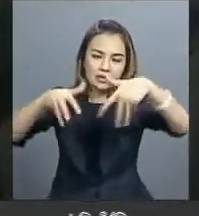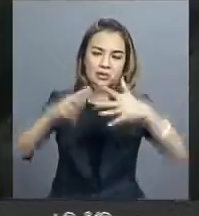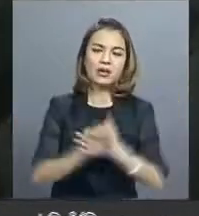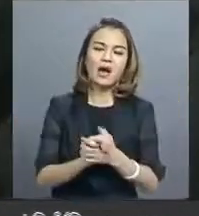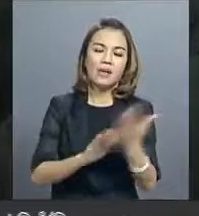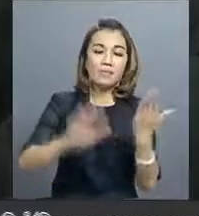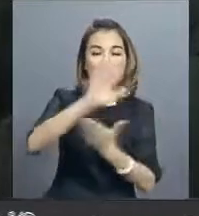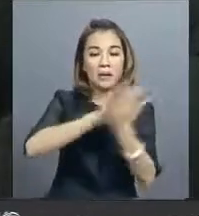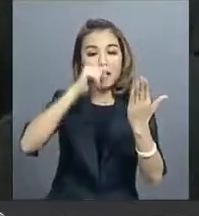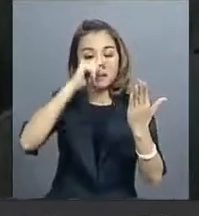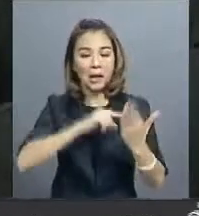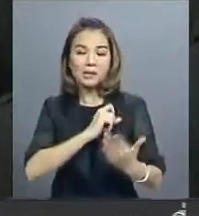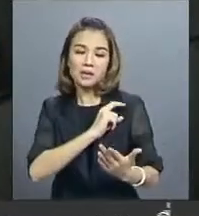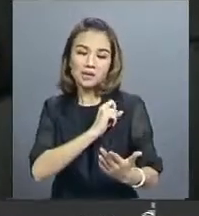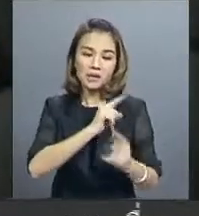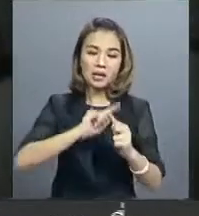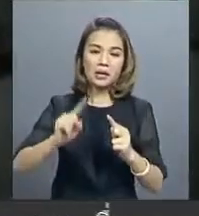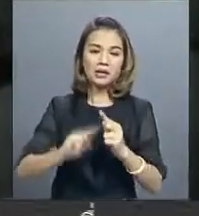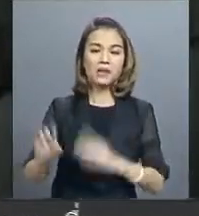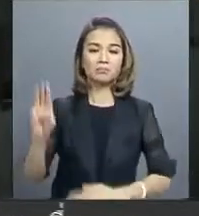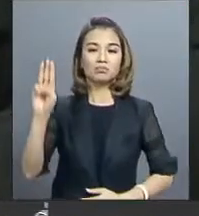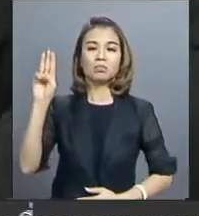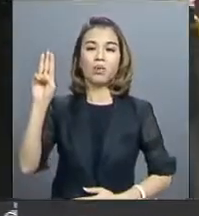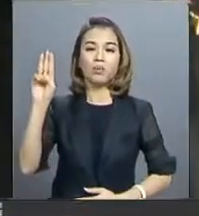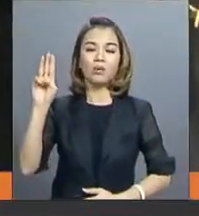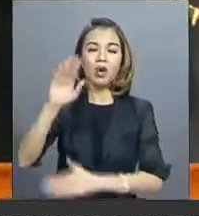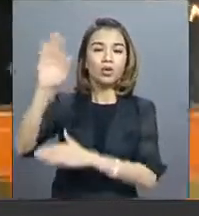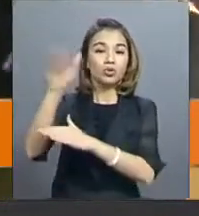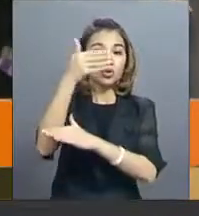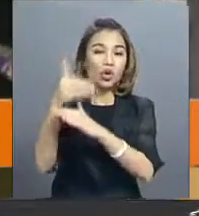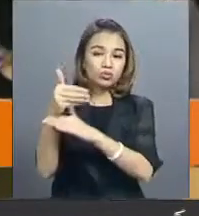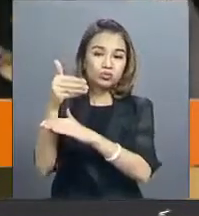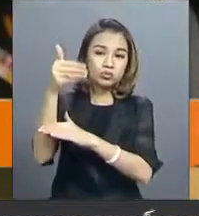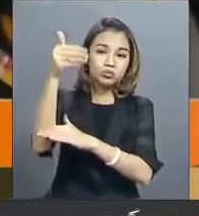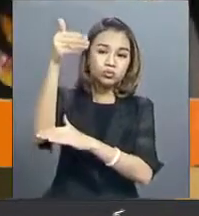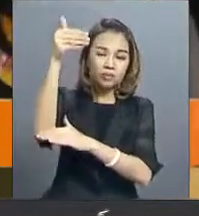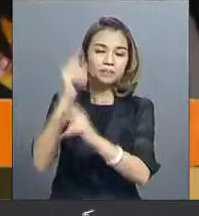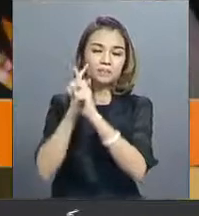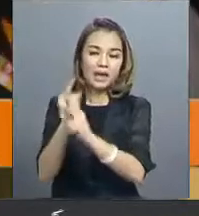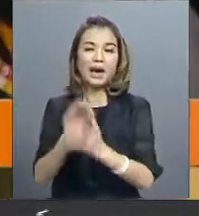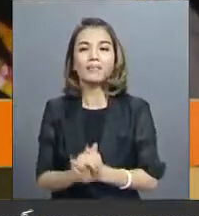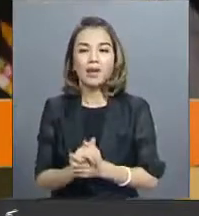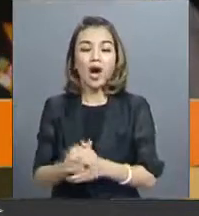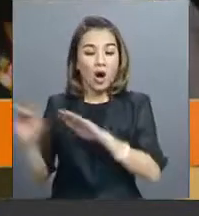ตริย์ตามคำมั่นที่ปฏิญาณไว้ต่อธงชัยเฉลิมพลและพร้อมที่จะเป็นทหารกองหนุน